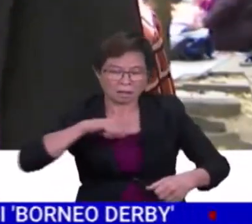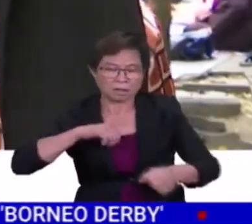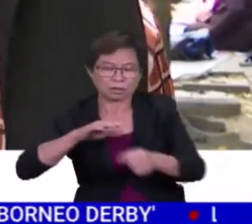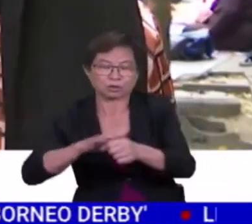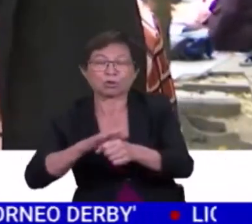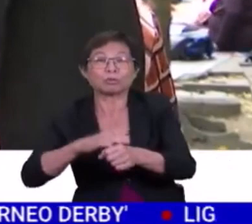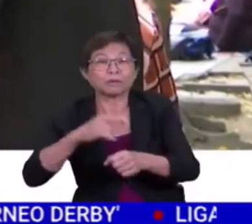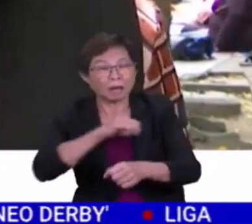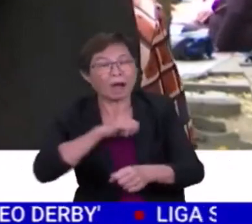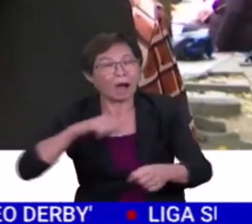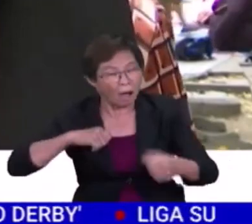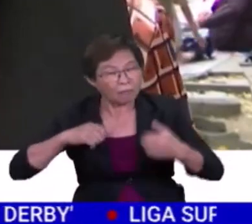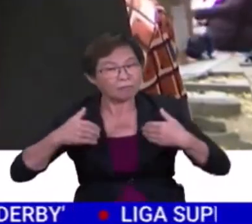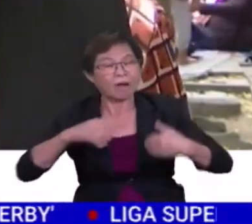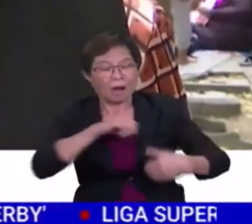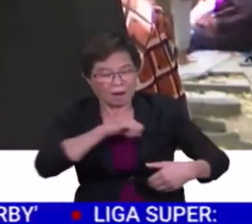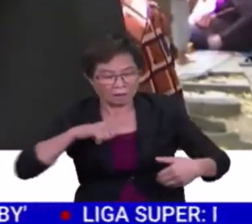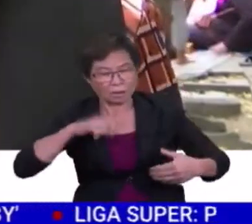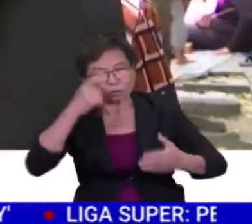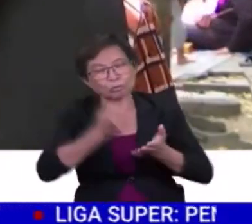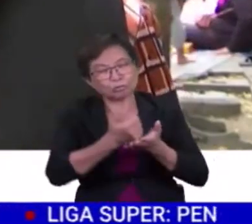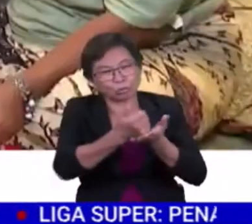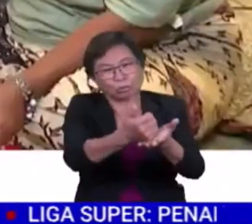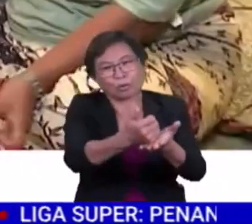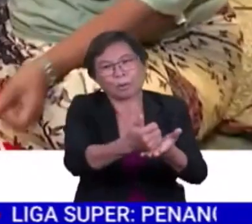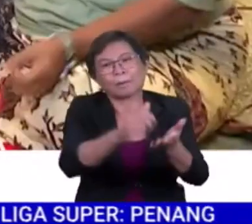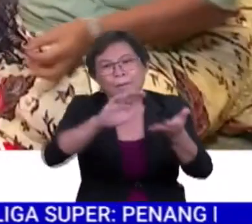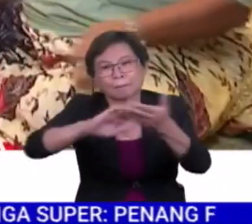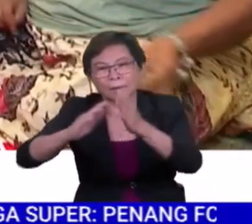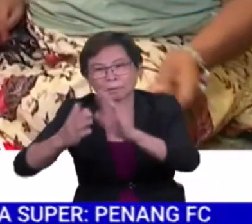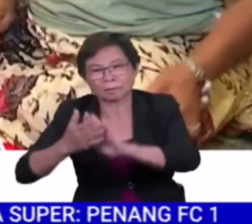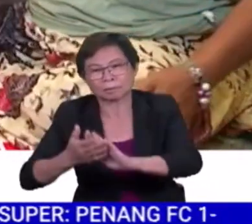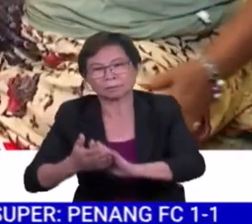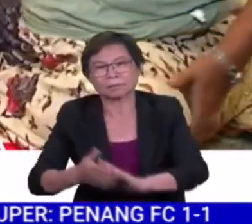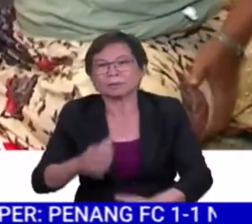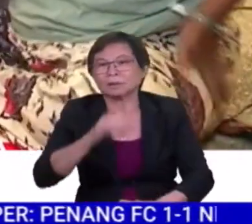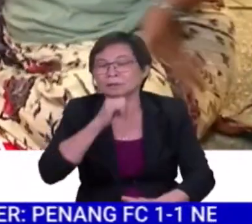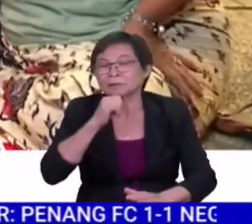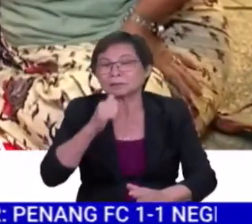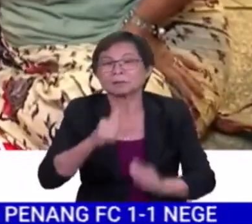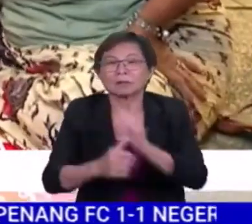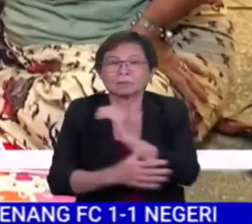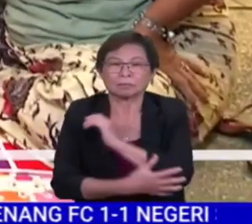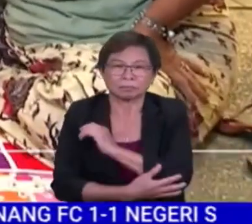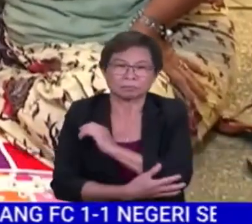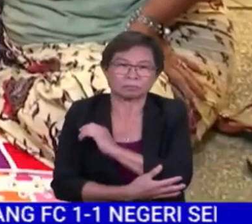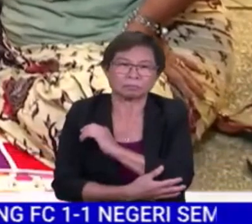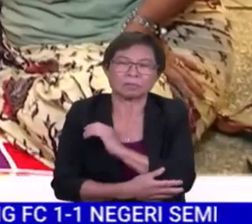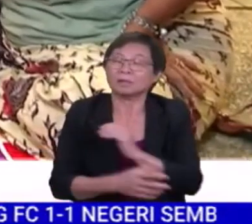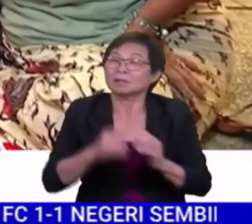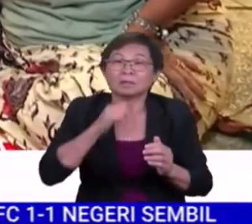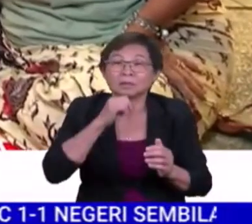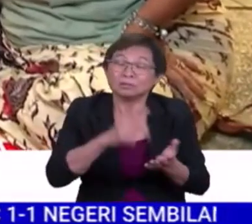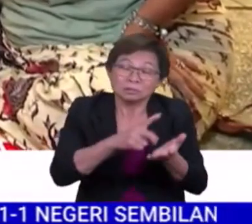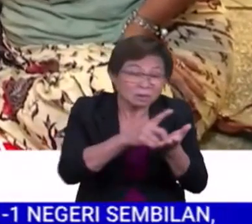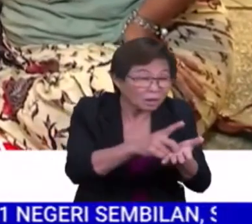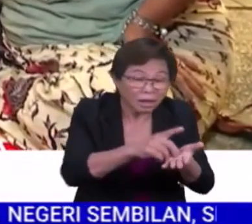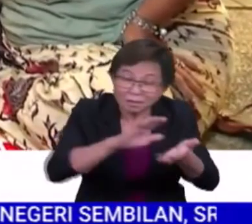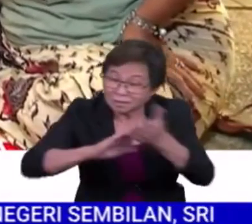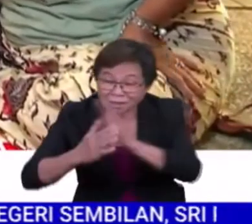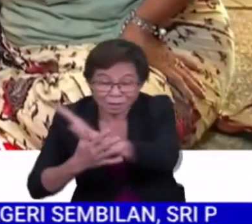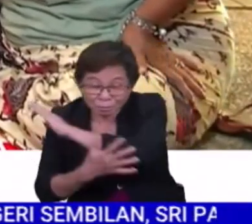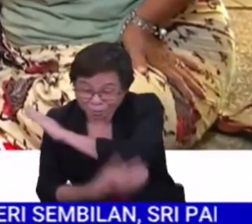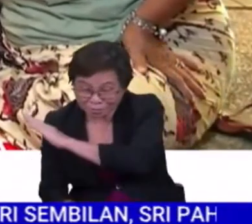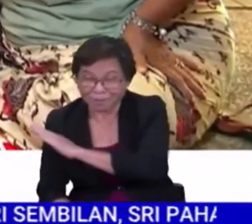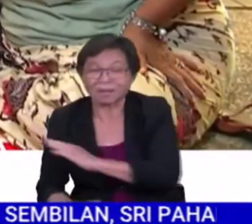untuk menyantuni masyarakat di dalam aspek-aspek berlainan. Tidak jatuh miskin seseorang kerana bersedekah. Malah tangan yang memberi